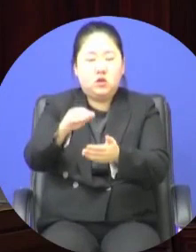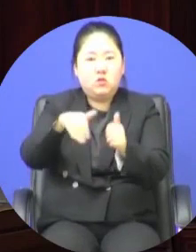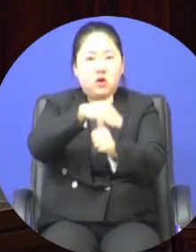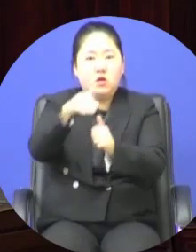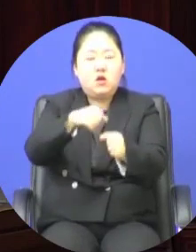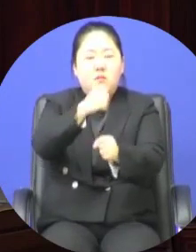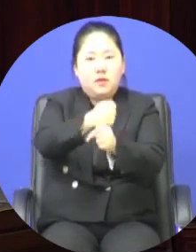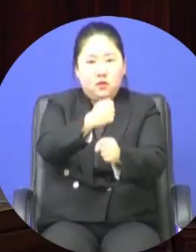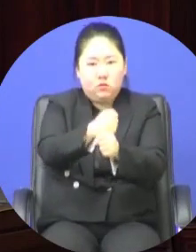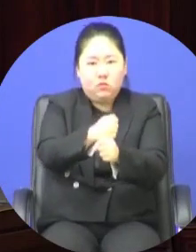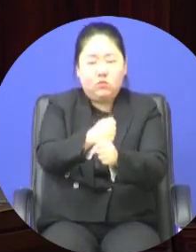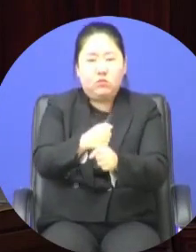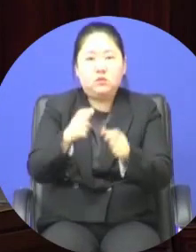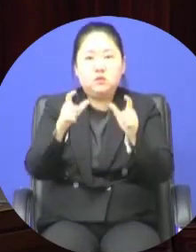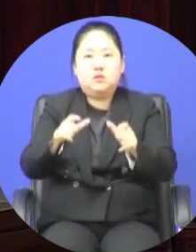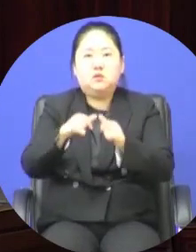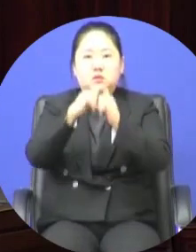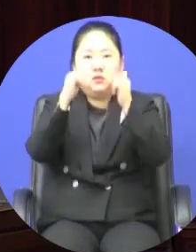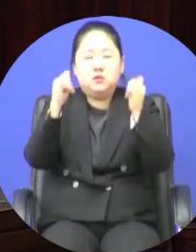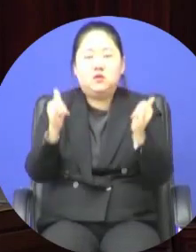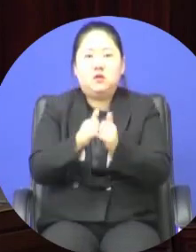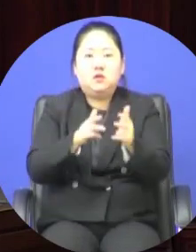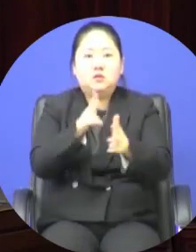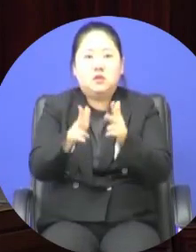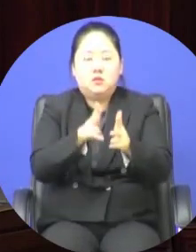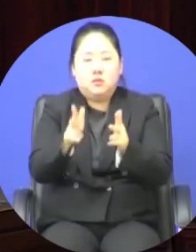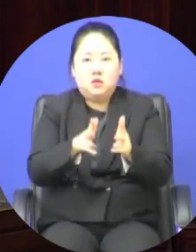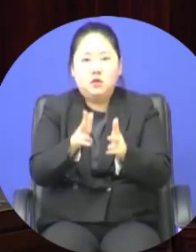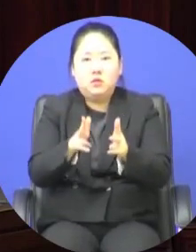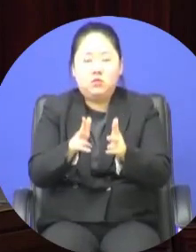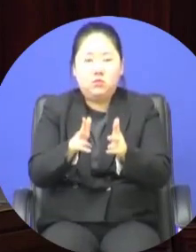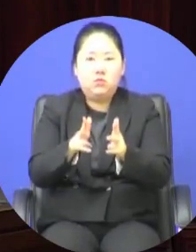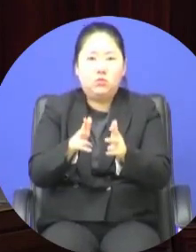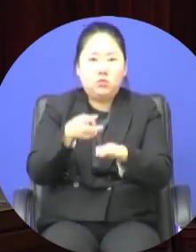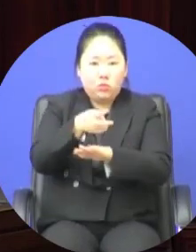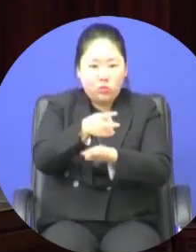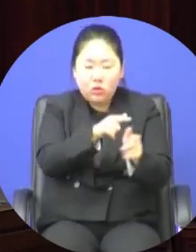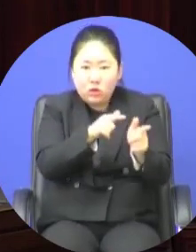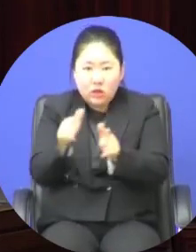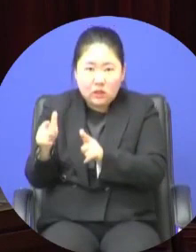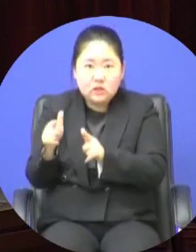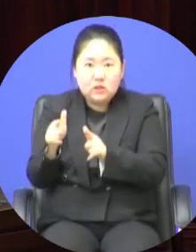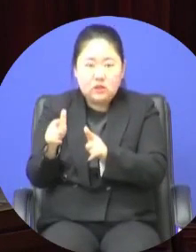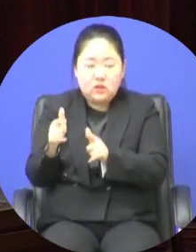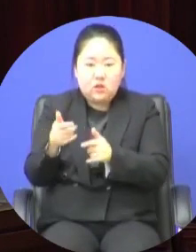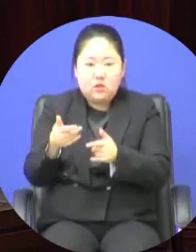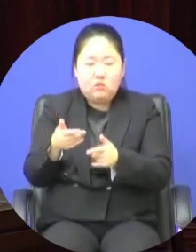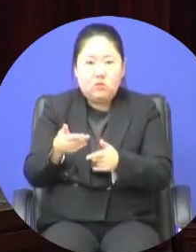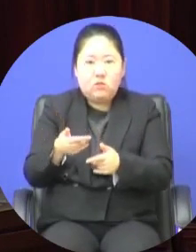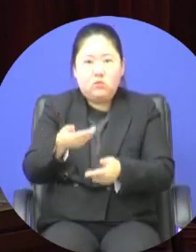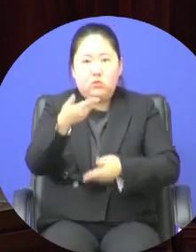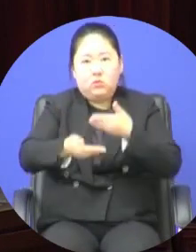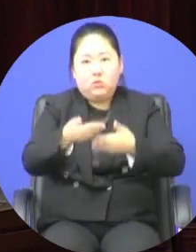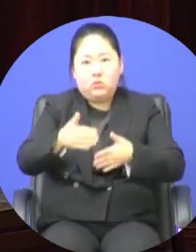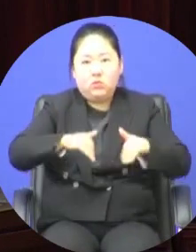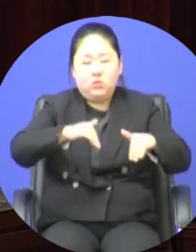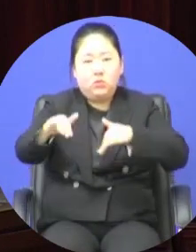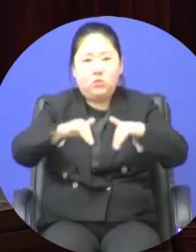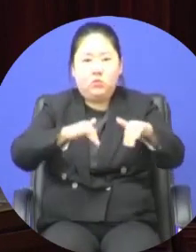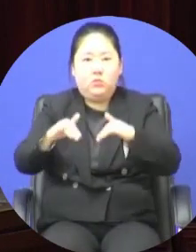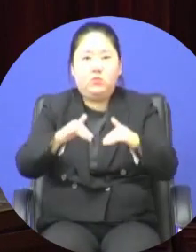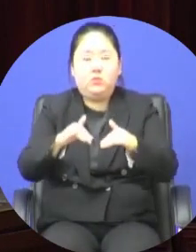지역 산업을 연계하며 교통 정체로 인한 사회적 비용을 절감할 수 있는 도로망 확충 사업을 선별하여